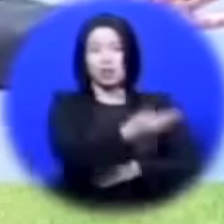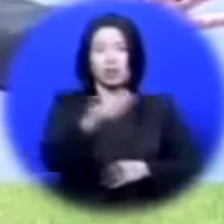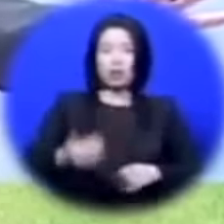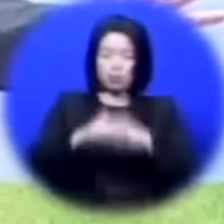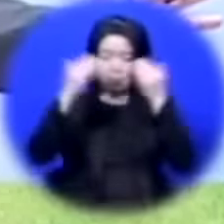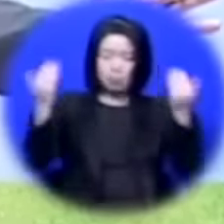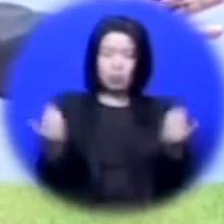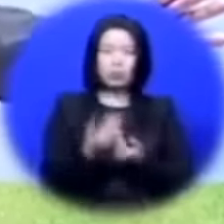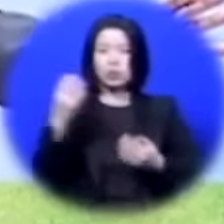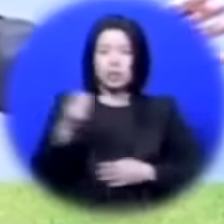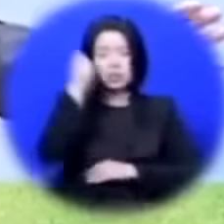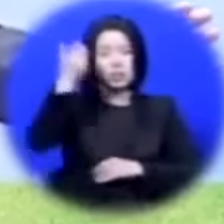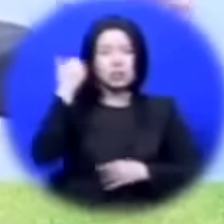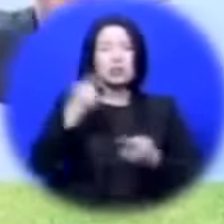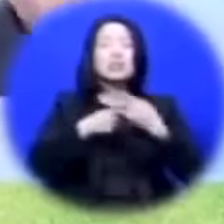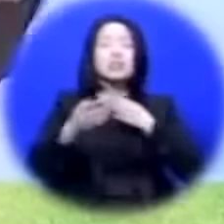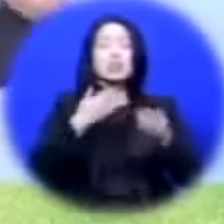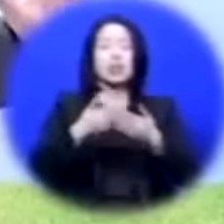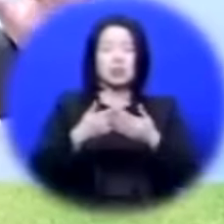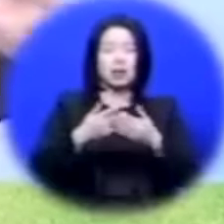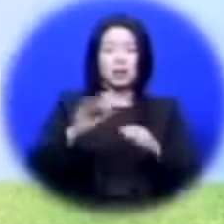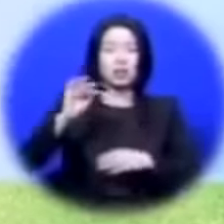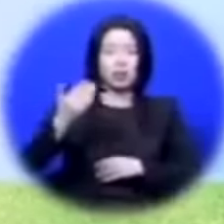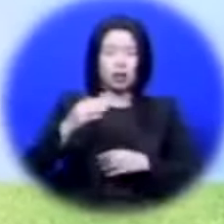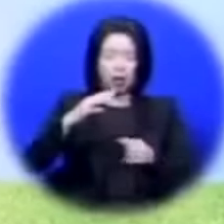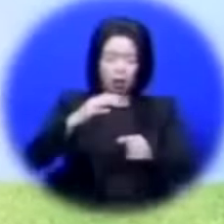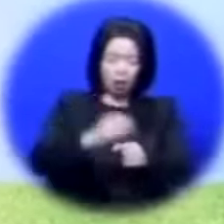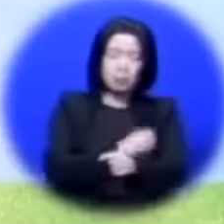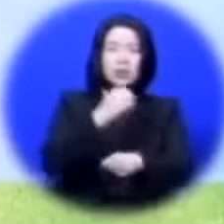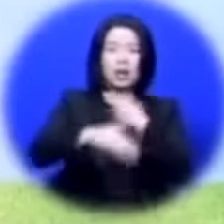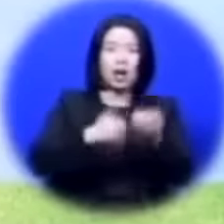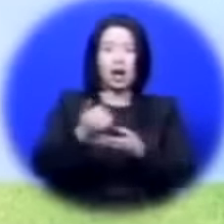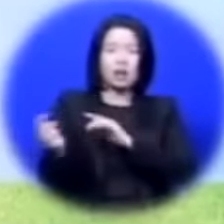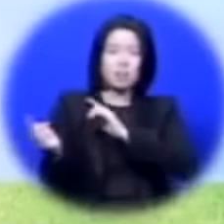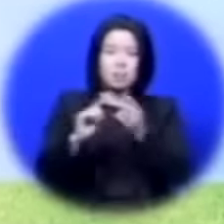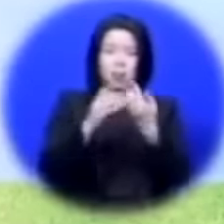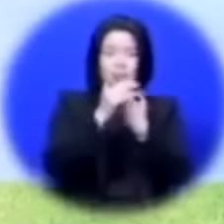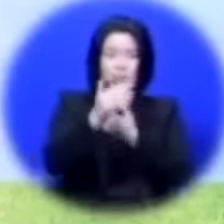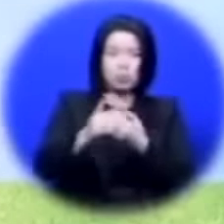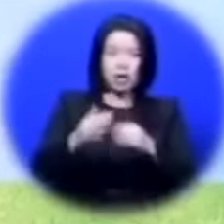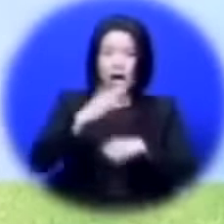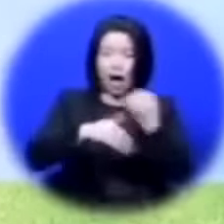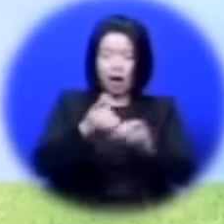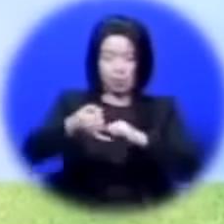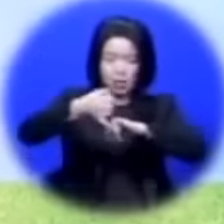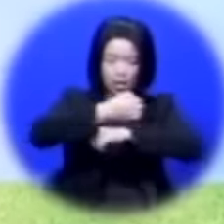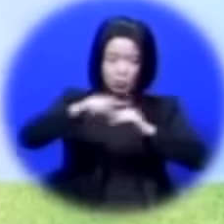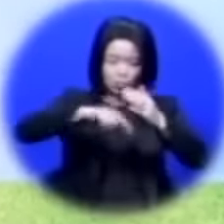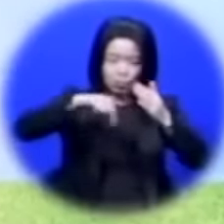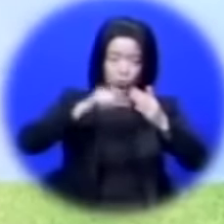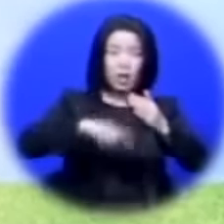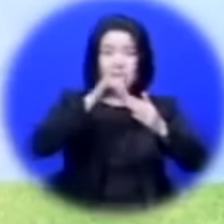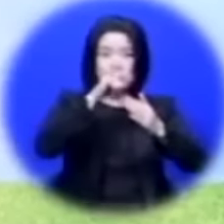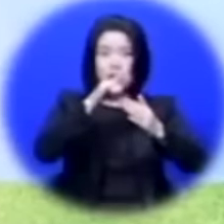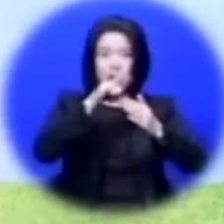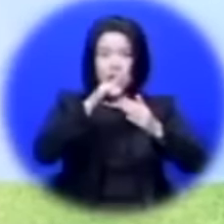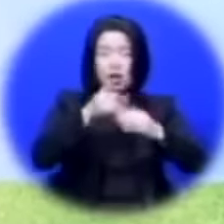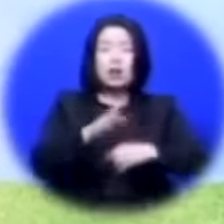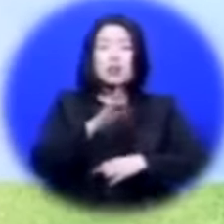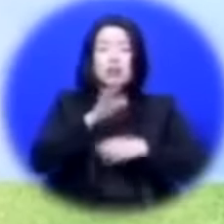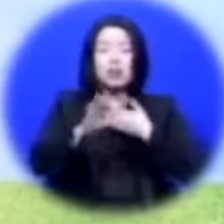다 성령을 체험하게 되는 이런 엄청난 하나님의 부흥이 하나님의 약속 속에 있습니다